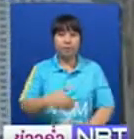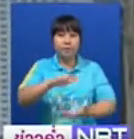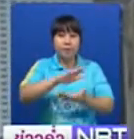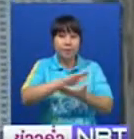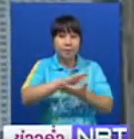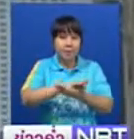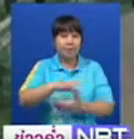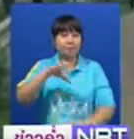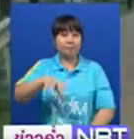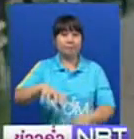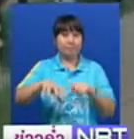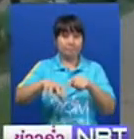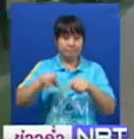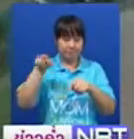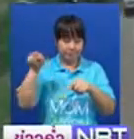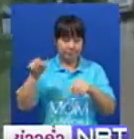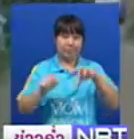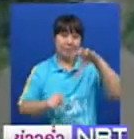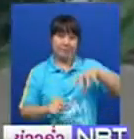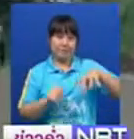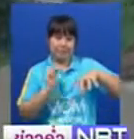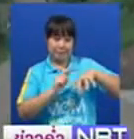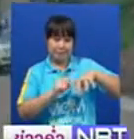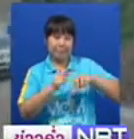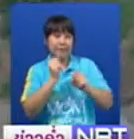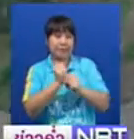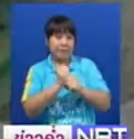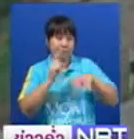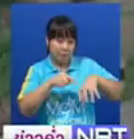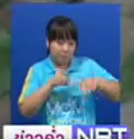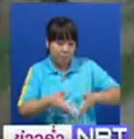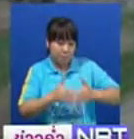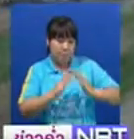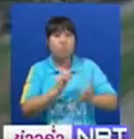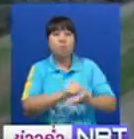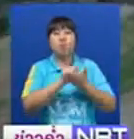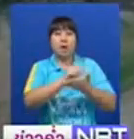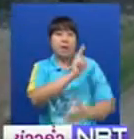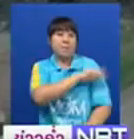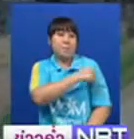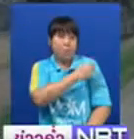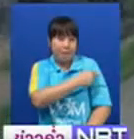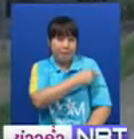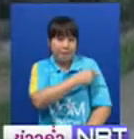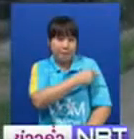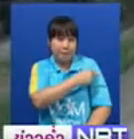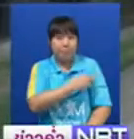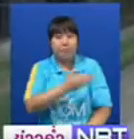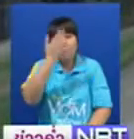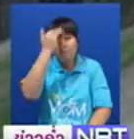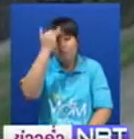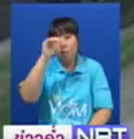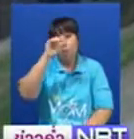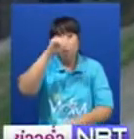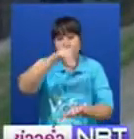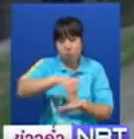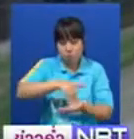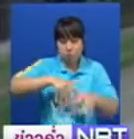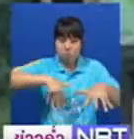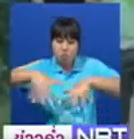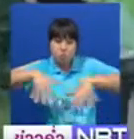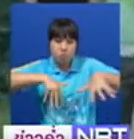แพวิทยาคมถูกใช้เป็นสถานที่ในการตั้งหน่วยบริการทางการแพทย์เคลื่อนที่เนื่องจากเป็นศูนย์กลางของชุมชนแห่